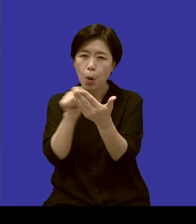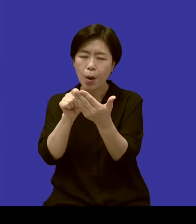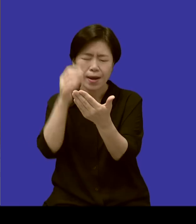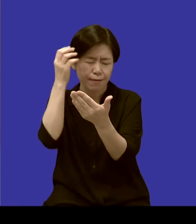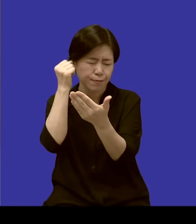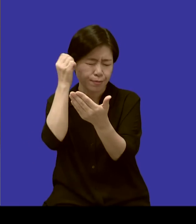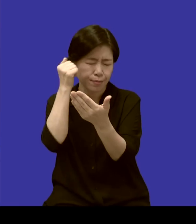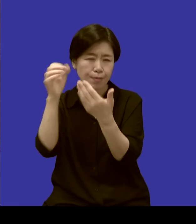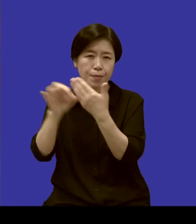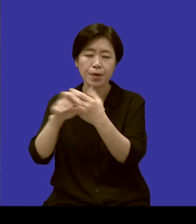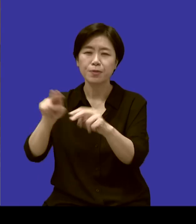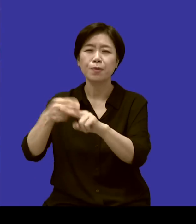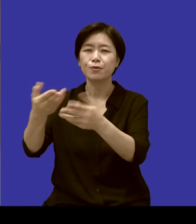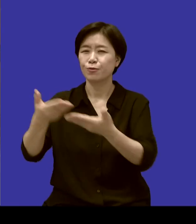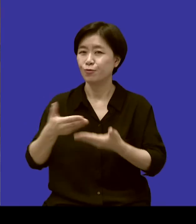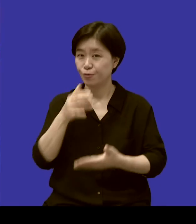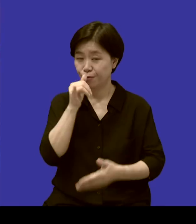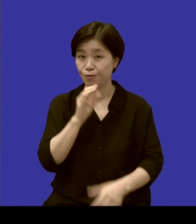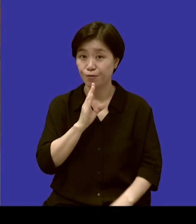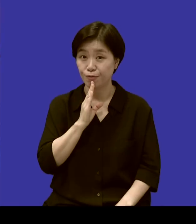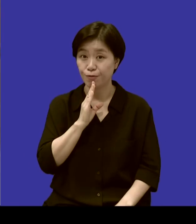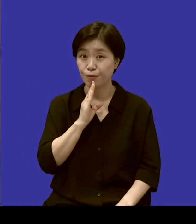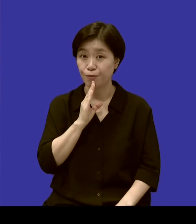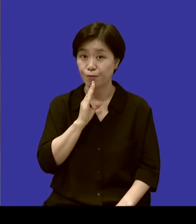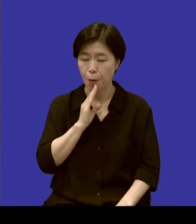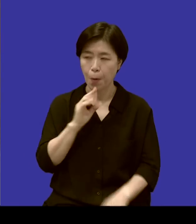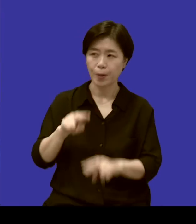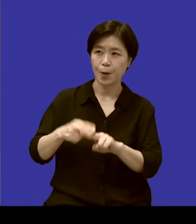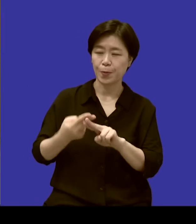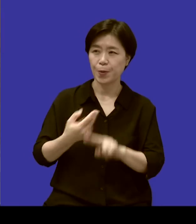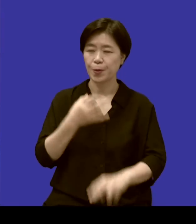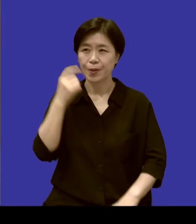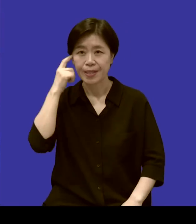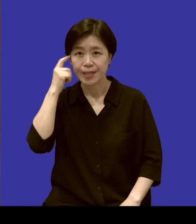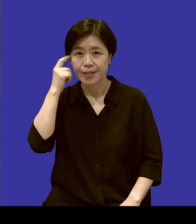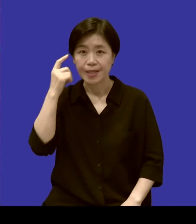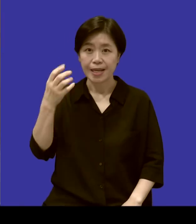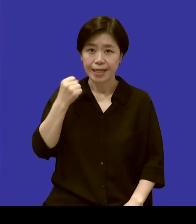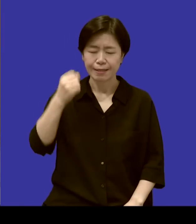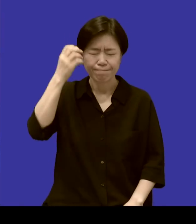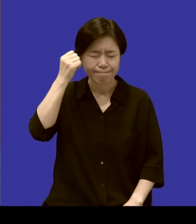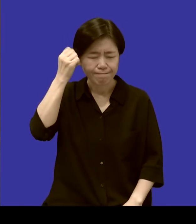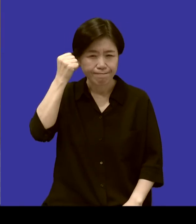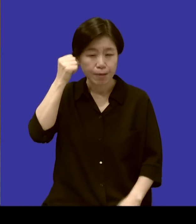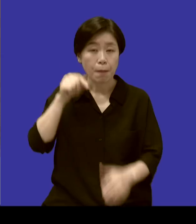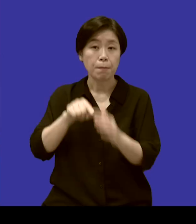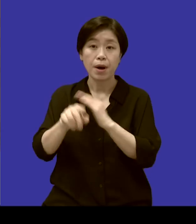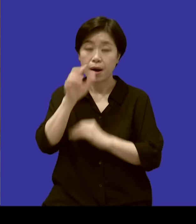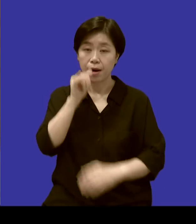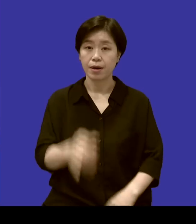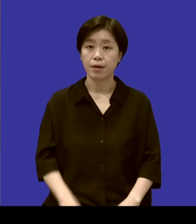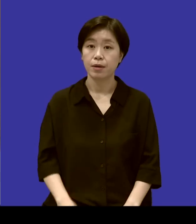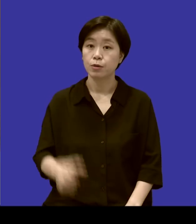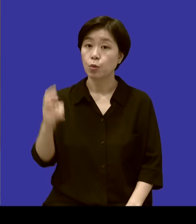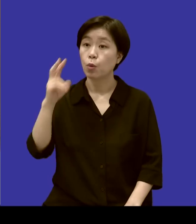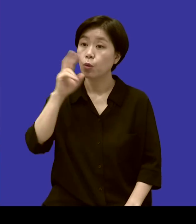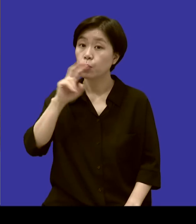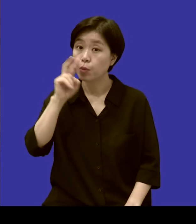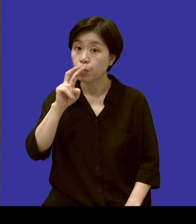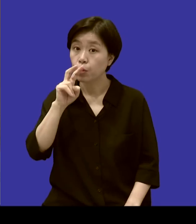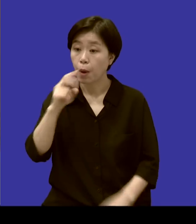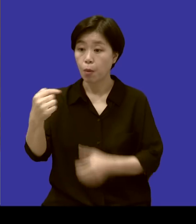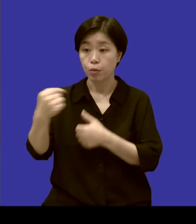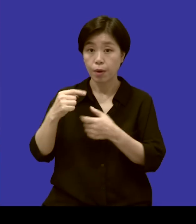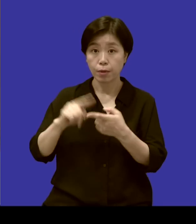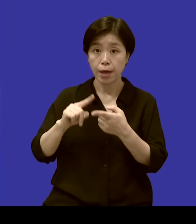외워가면은 또 이만한 선물을 또 줘요. 그럼 또 그거 받아 먹으려고 또 외워서 가고, 또 찬양을 또 시키는 대로 하면은 또